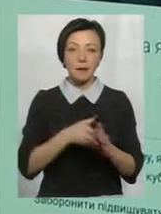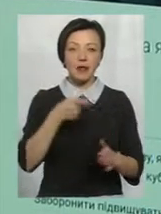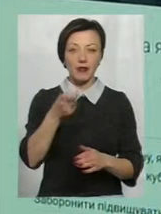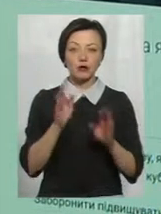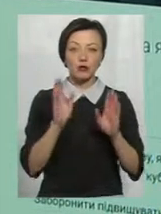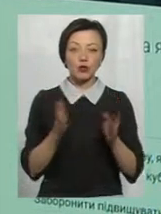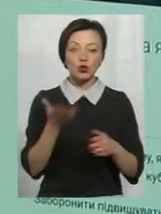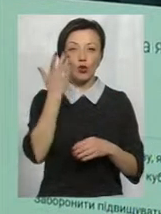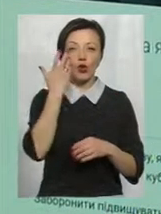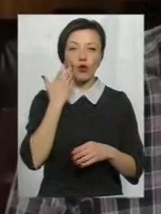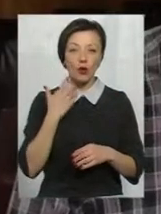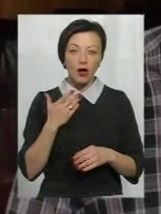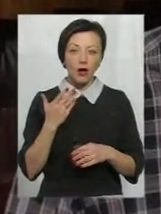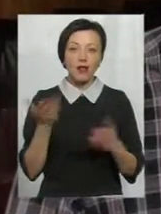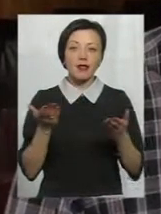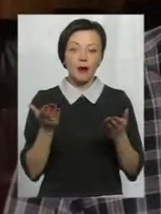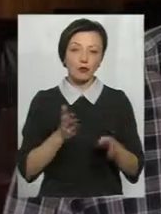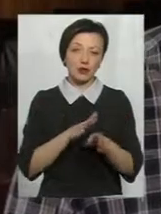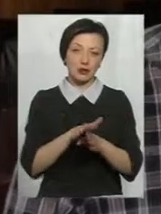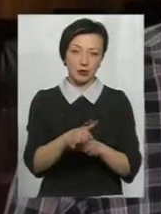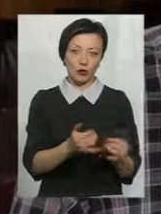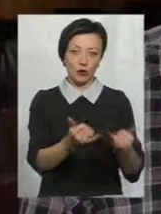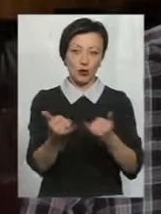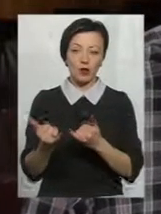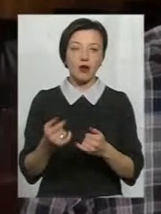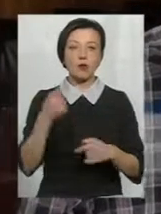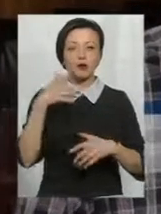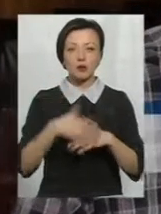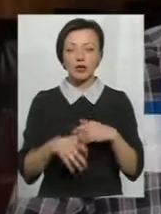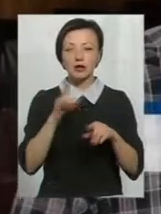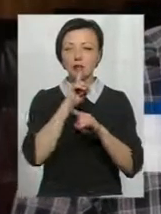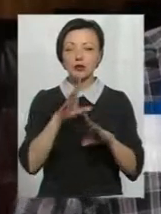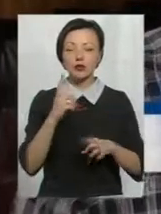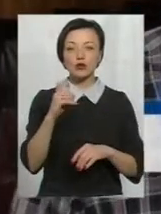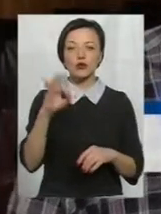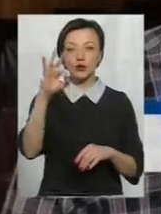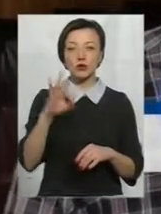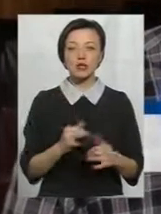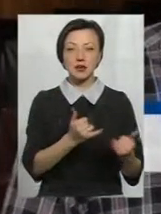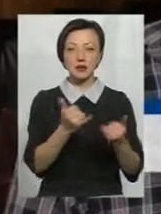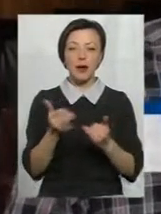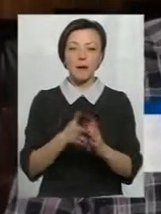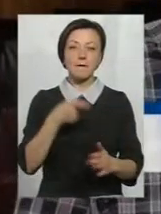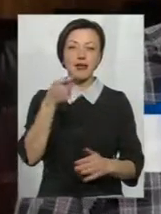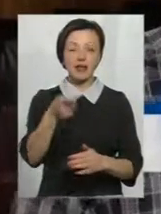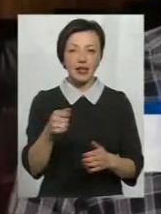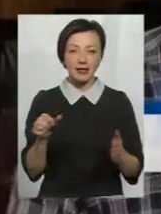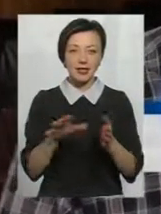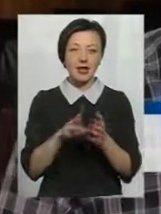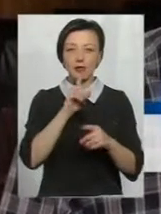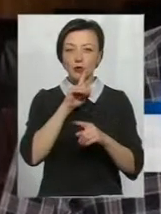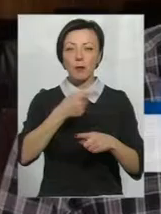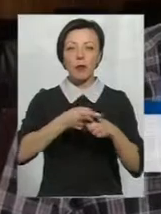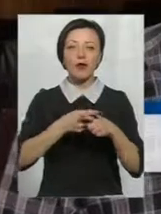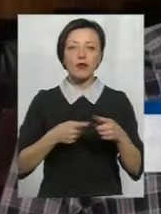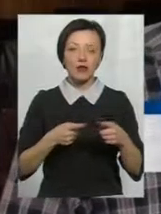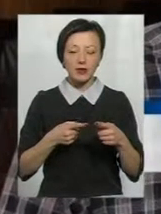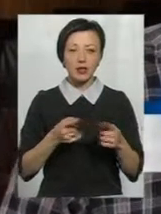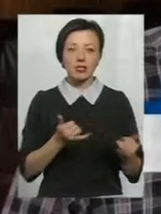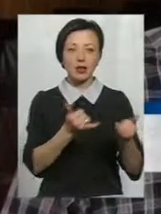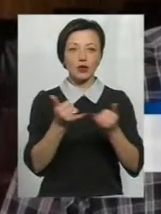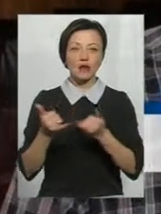будуть коли-небудь задоволені. Ми повинні розуміти, що ніколи не буде 100% задоволених петицій, ніколи не буде половина задоволених петицій, тому